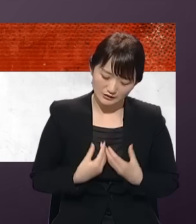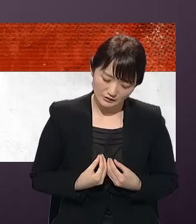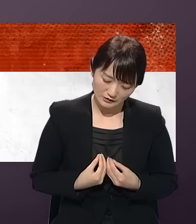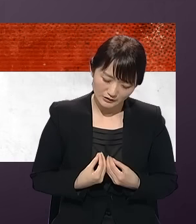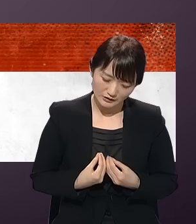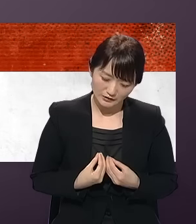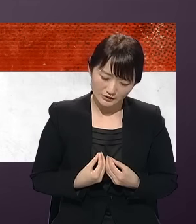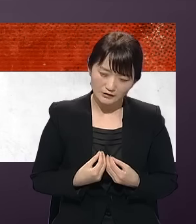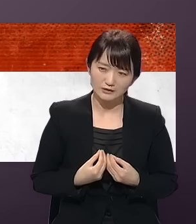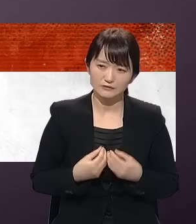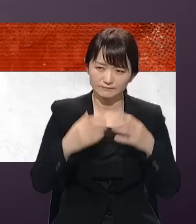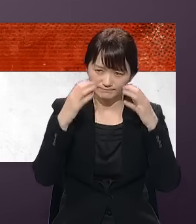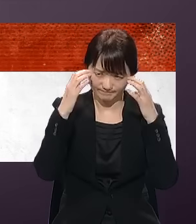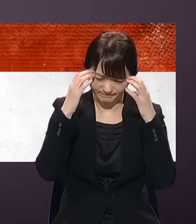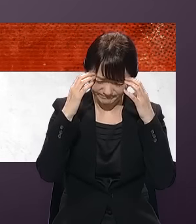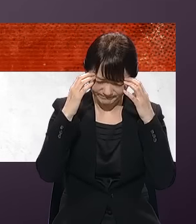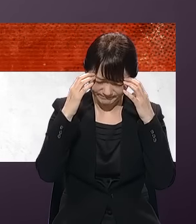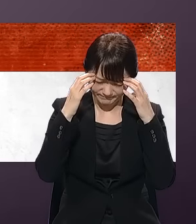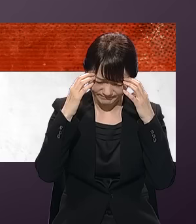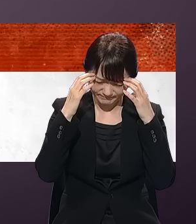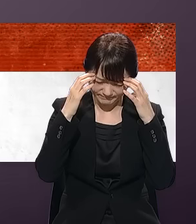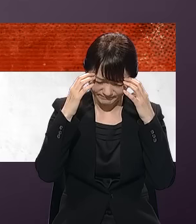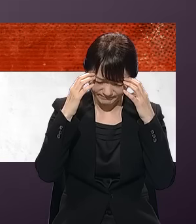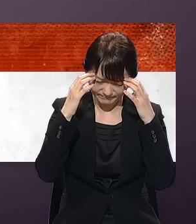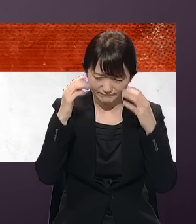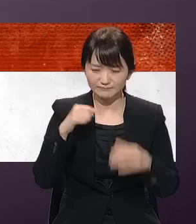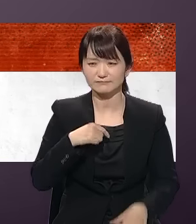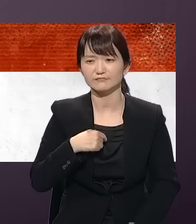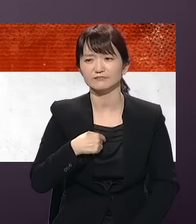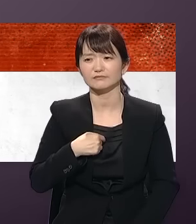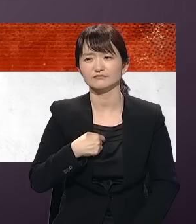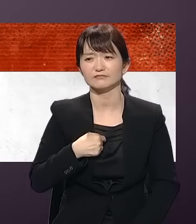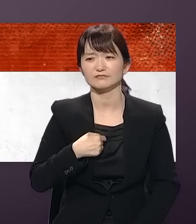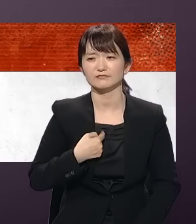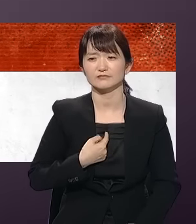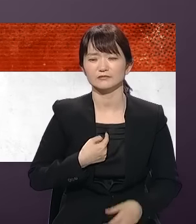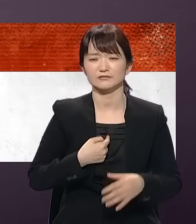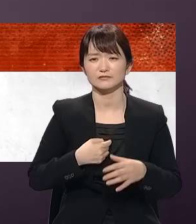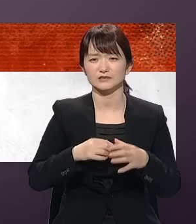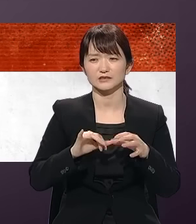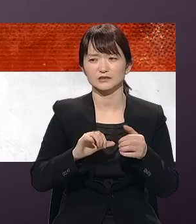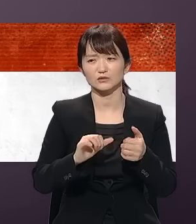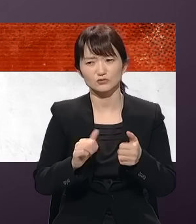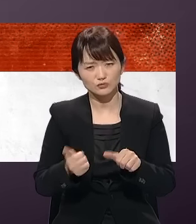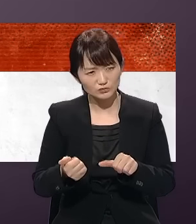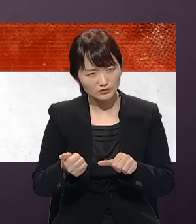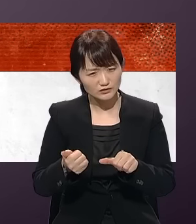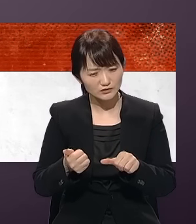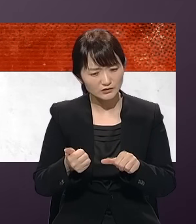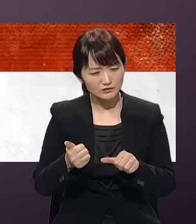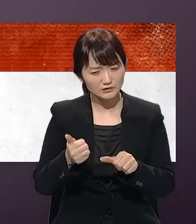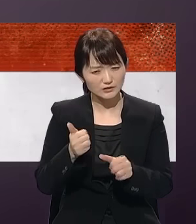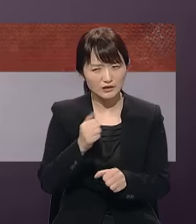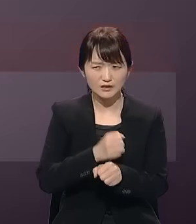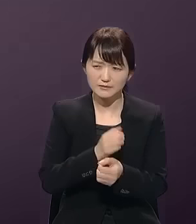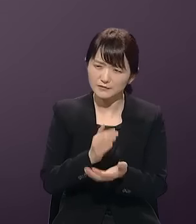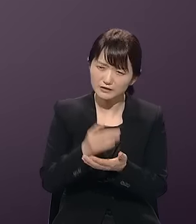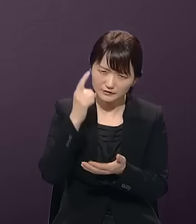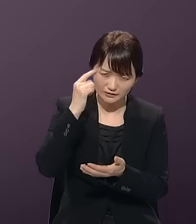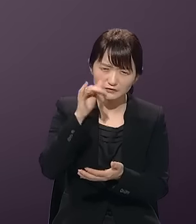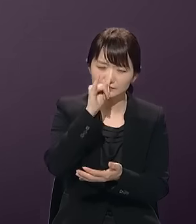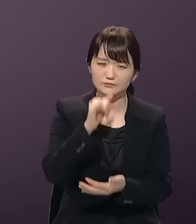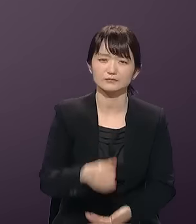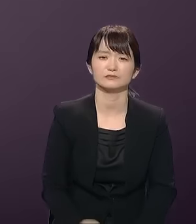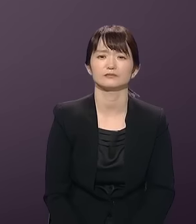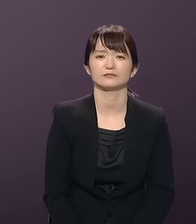그 고통 속에서 아 많이 아 혼자 세상을 마감할까 그런 생각도 억울해 가지고 그런 생각도 많이 가지고